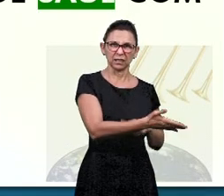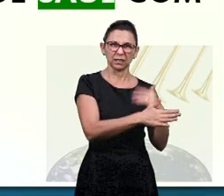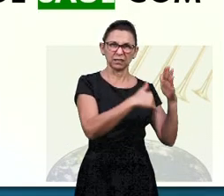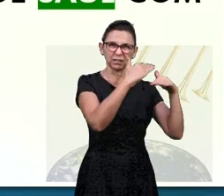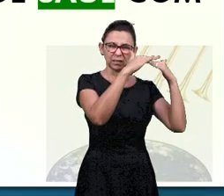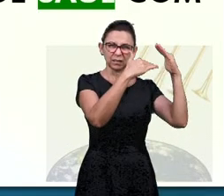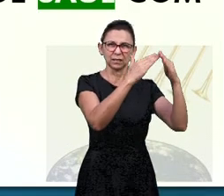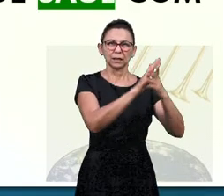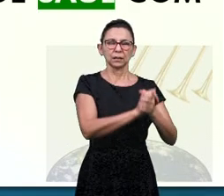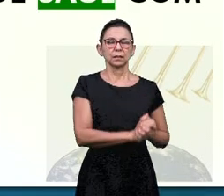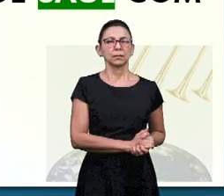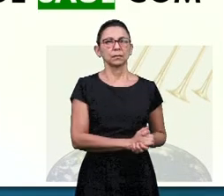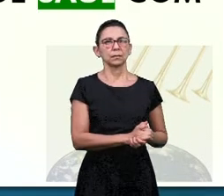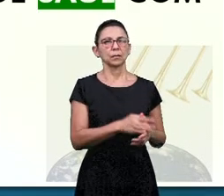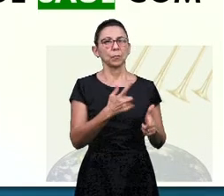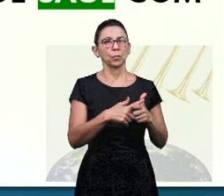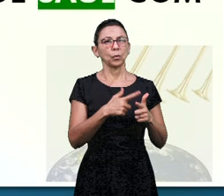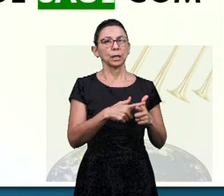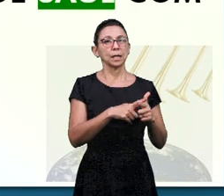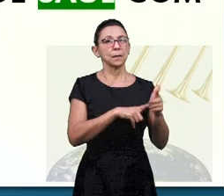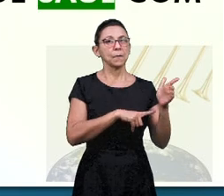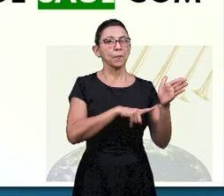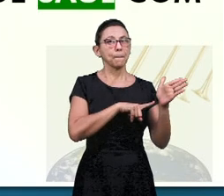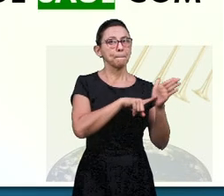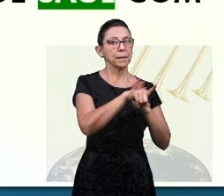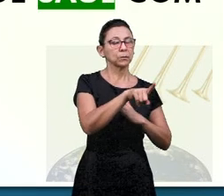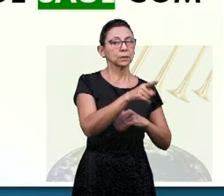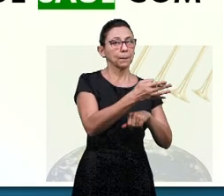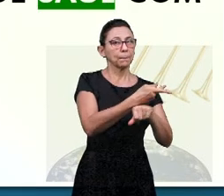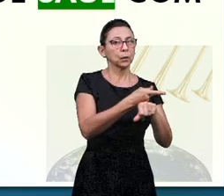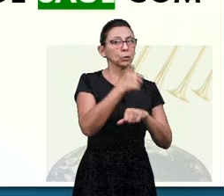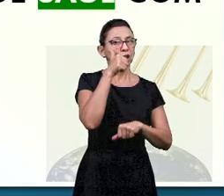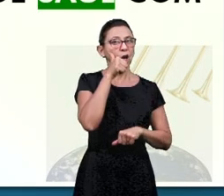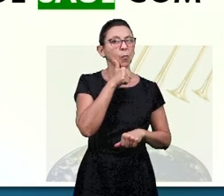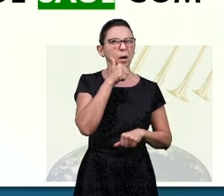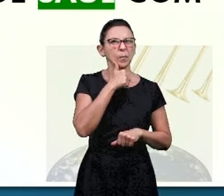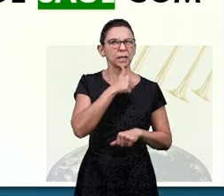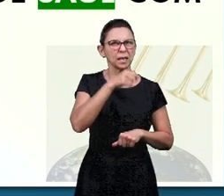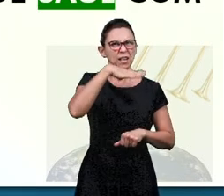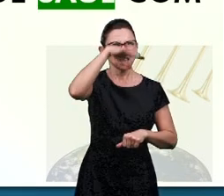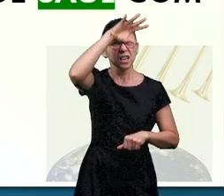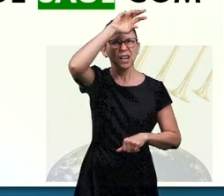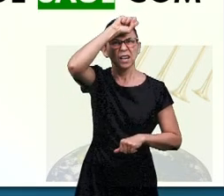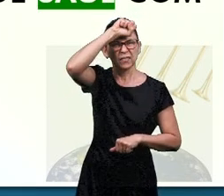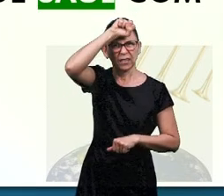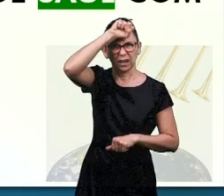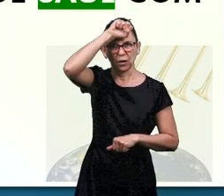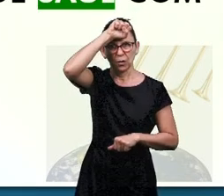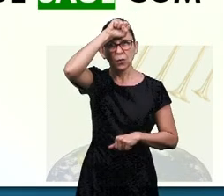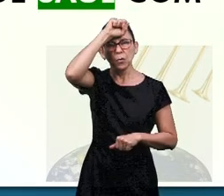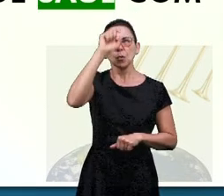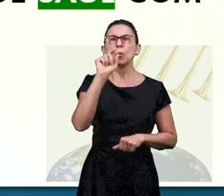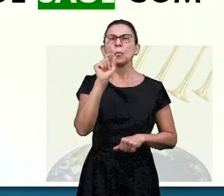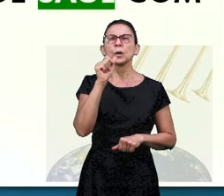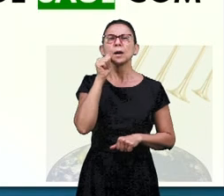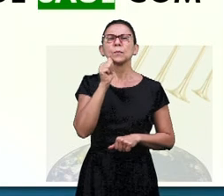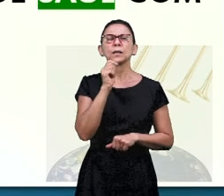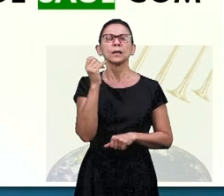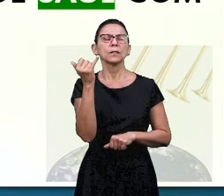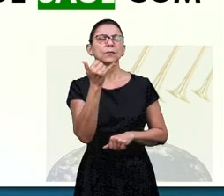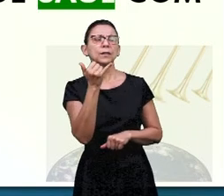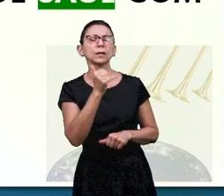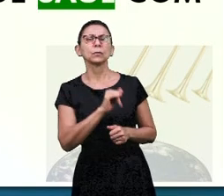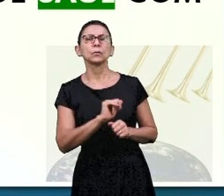a consulté la sorcière. Vous allez appliquer à nos jours, vous allez identifier qu'est-ce que la sorcière, la pythonise lui a dit,